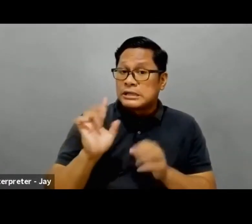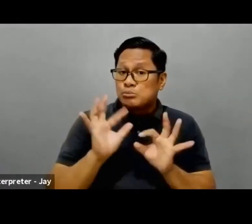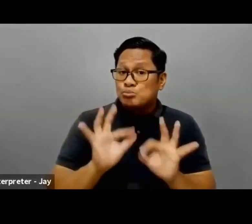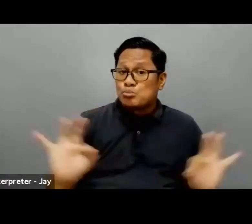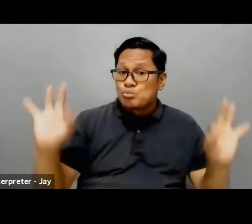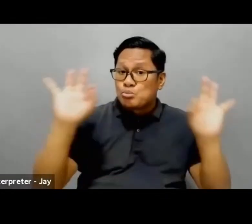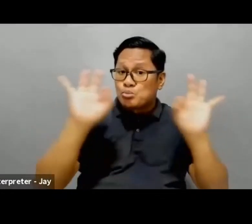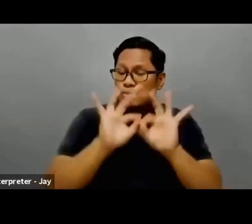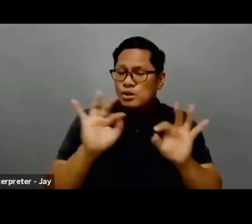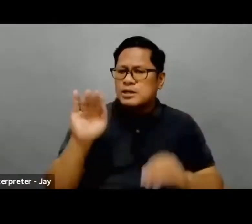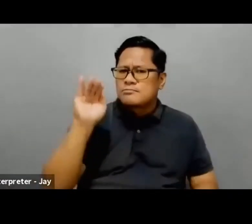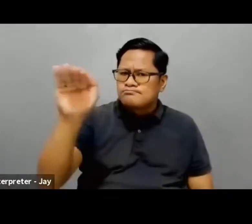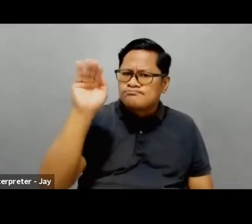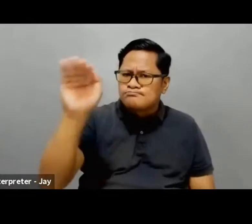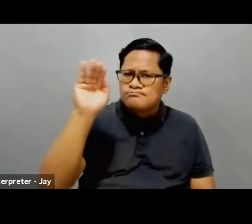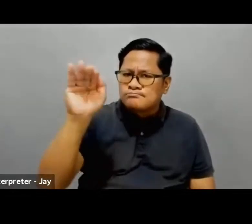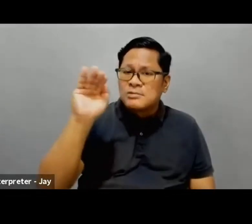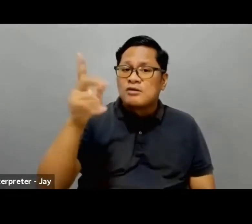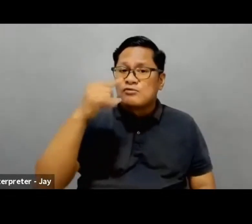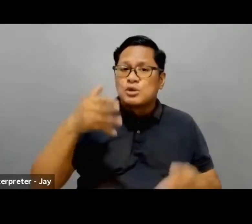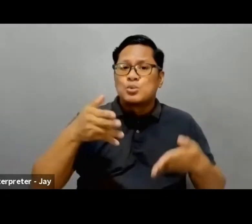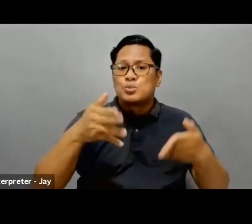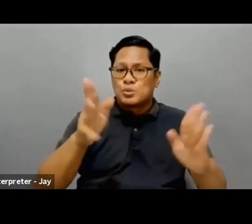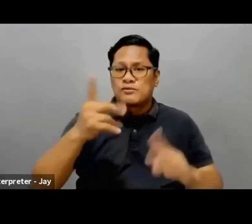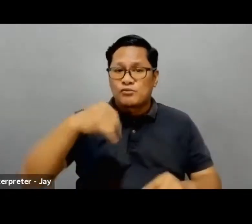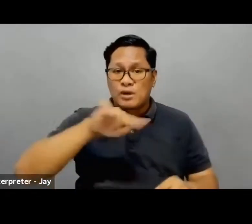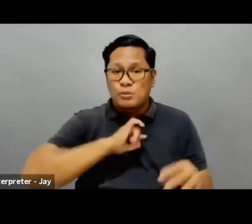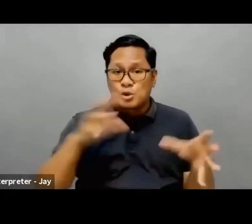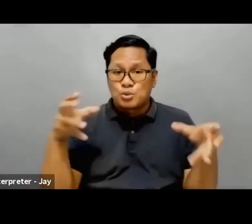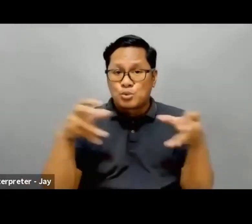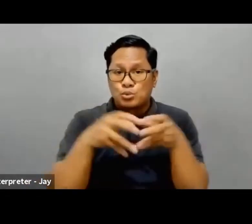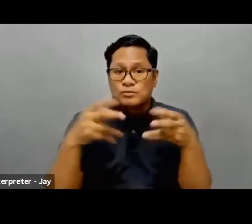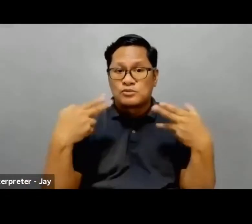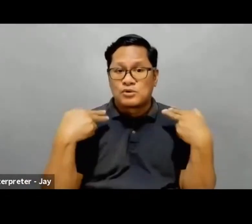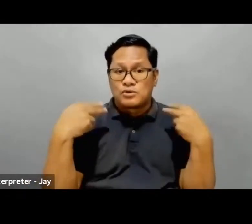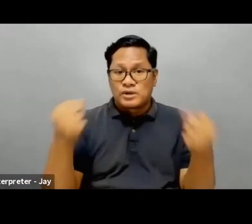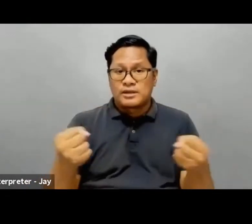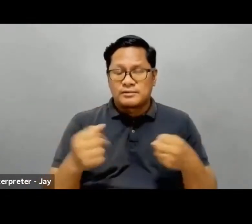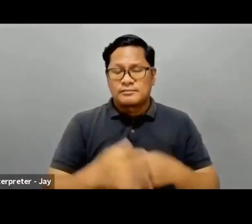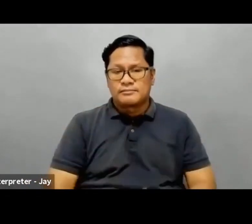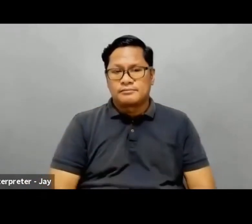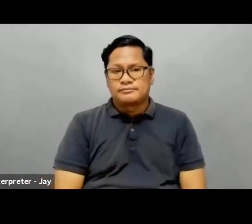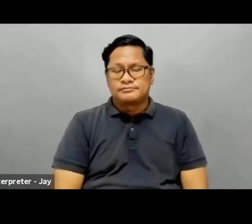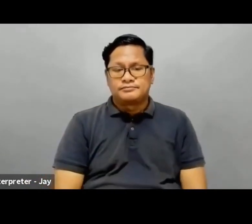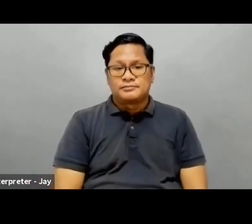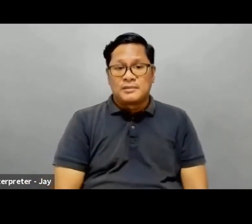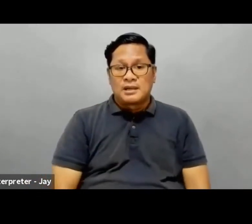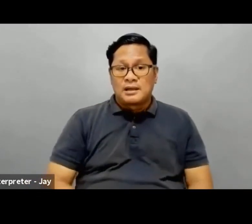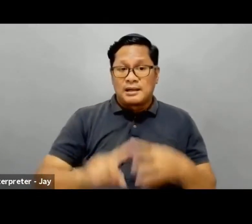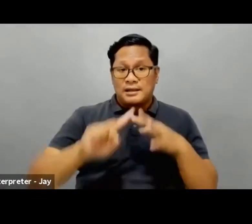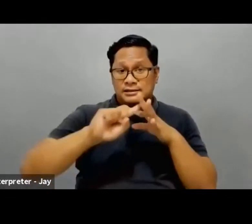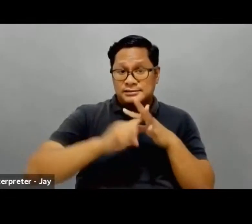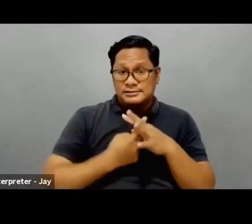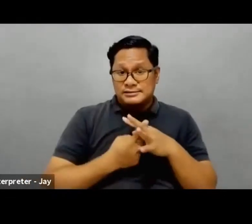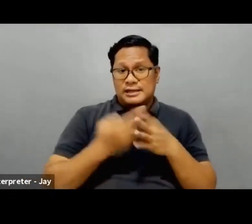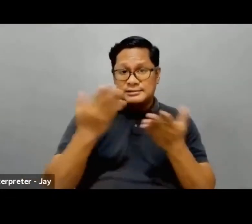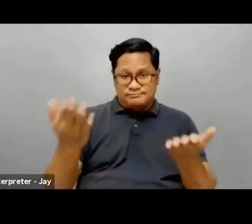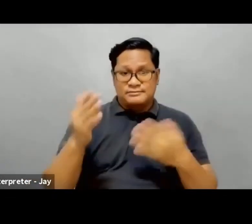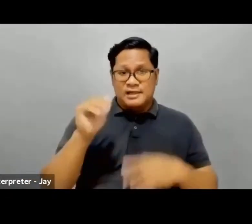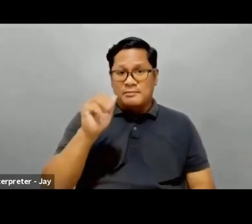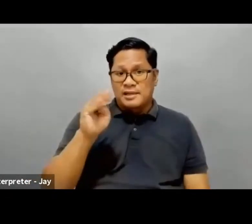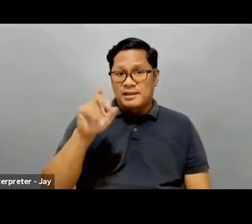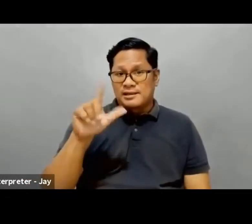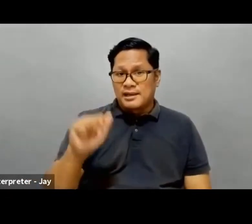pinaka-importanteng panawagan para sa platform natin sa kalusugan. Start natin kay Aling Amelia.